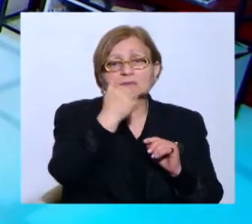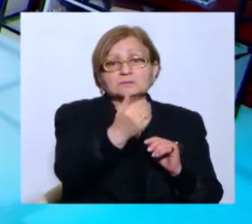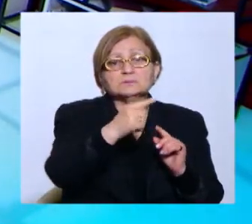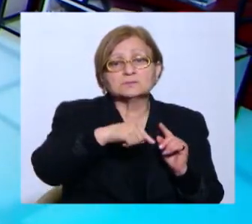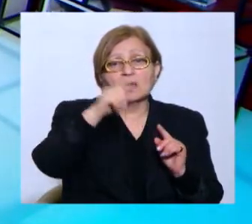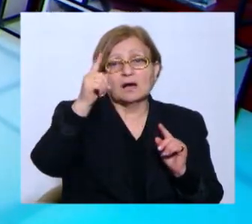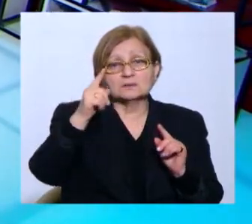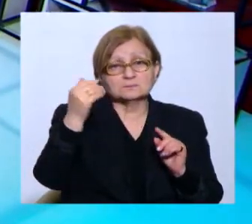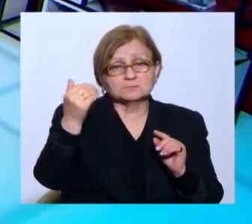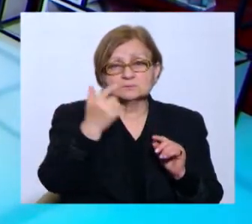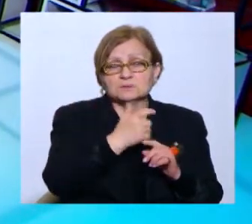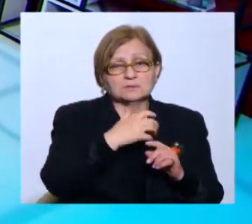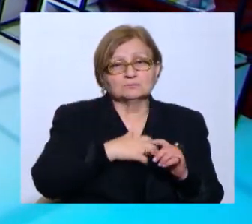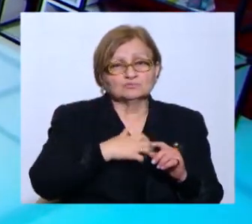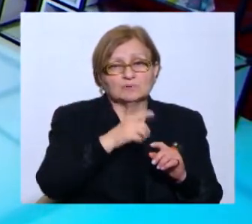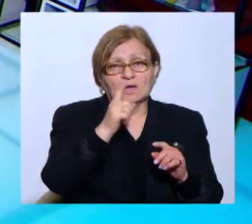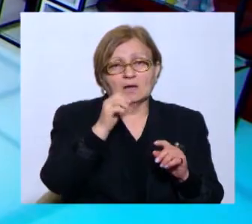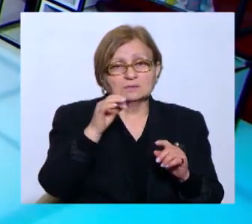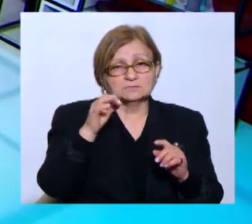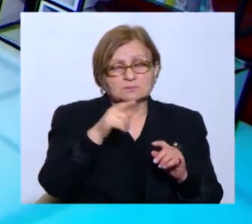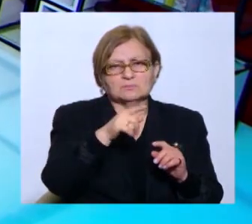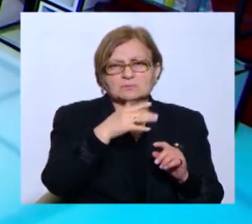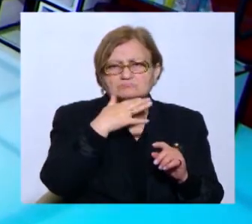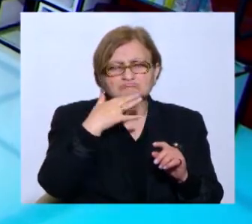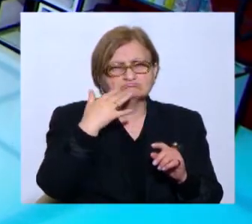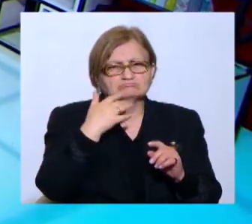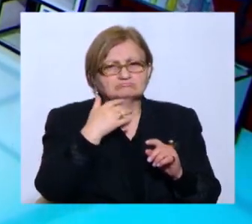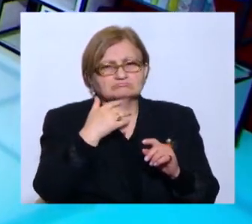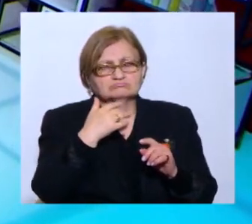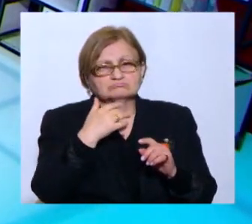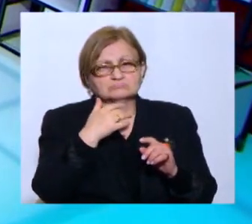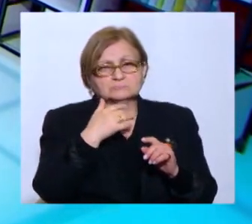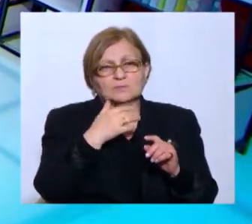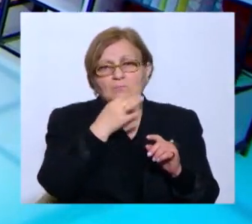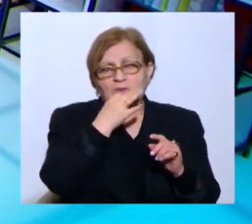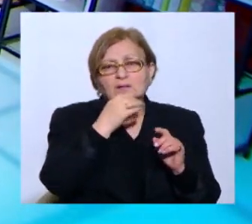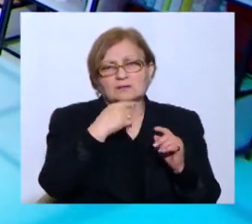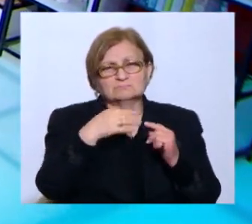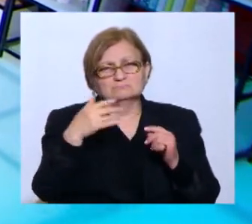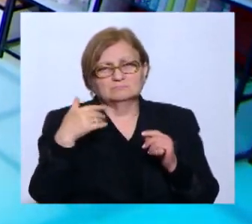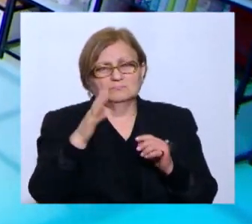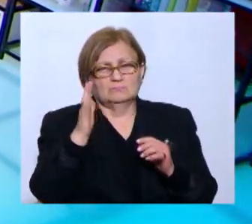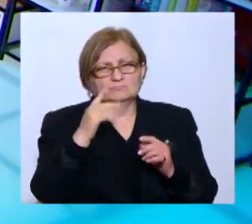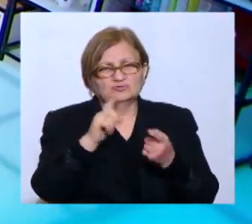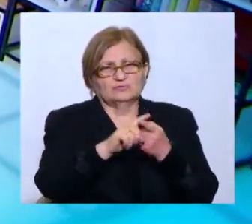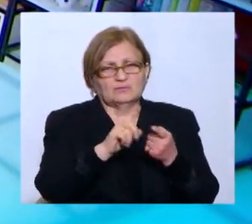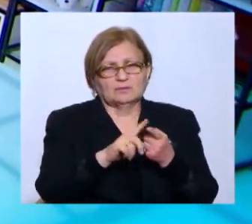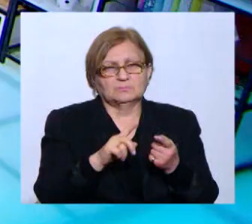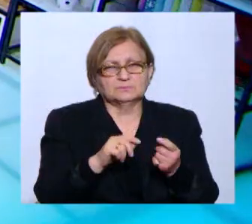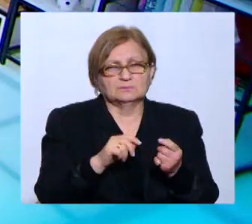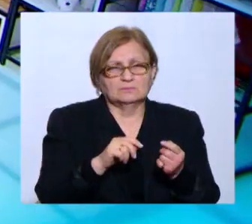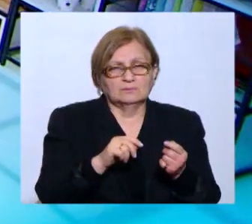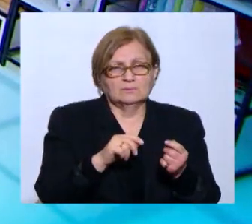ცოტა არის ძალზე მნიშვნელოვანი ბევრ ასპექტში, რასაც ჩვენ პერიოდულად შევეხებით. და უნდა ვიცოდეთ,